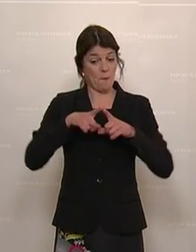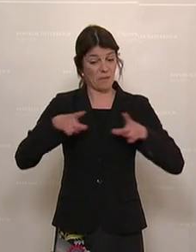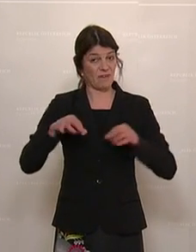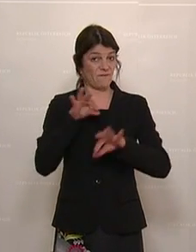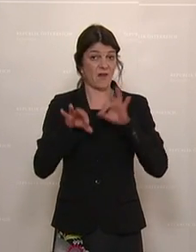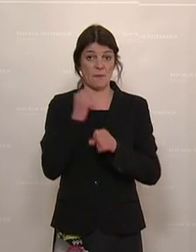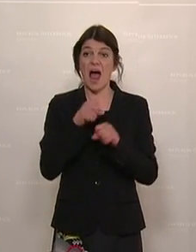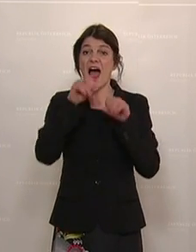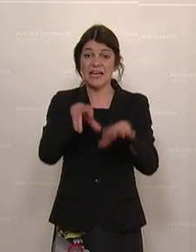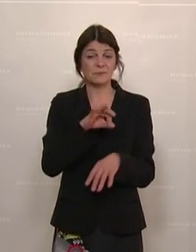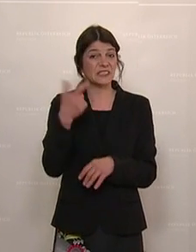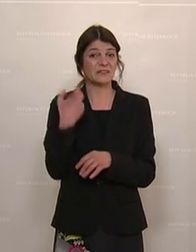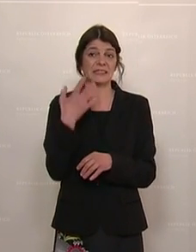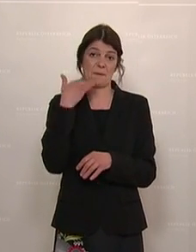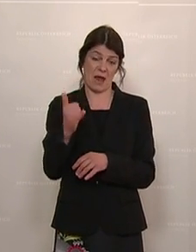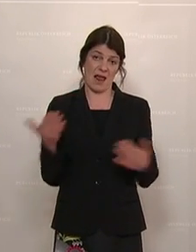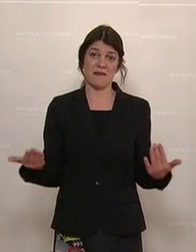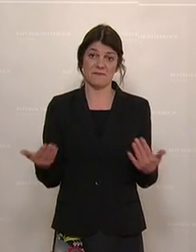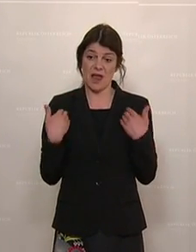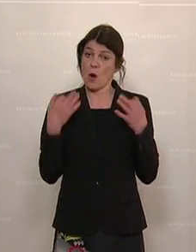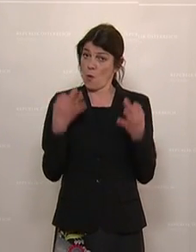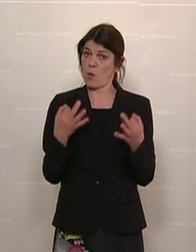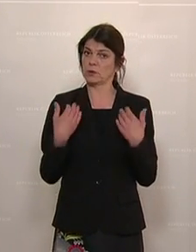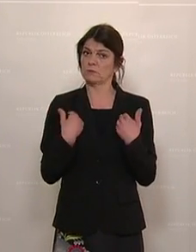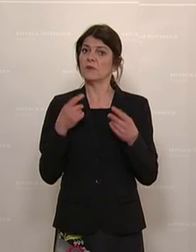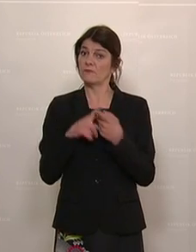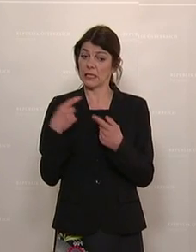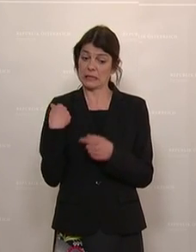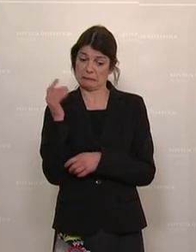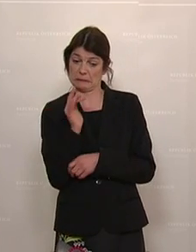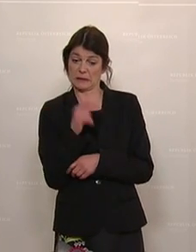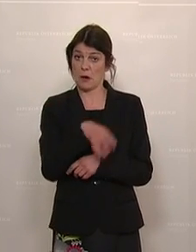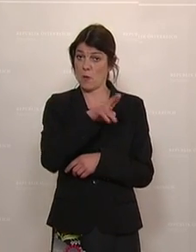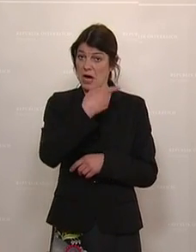18. bis 20. Mai. Ich glaube, es tut sehr gut, ob man jetzt Kritiker dieser UG-Novelle ist